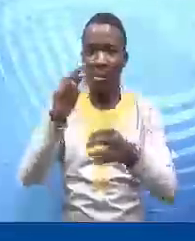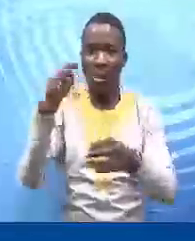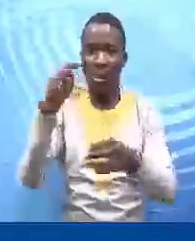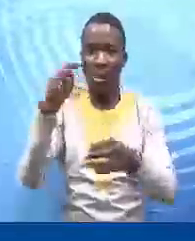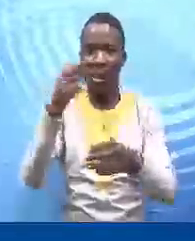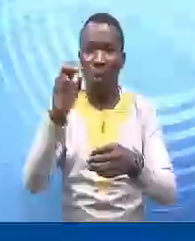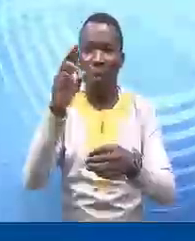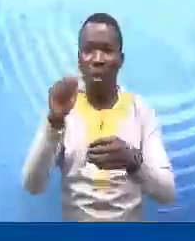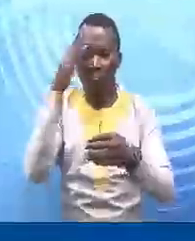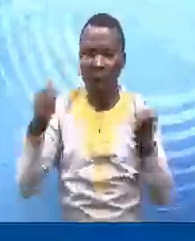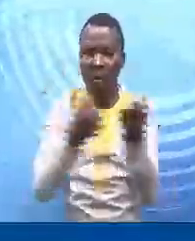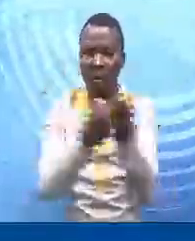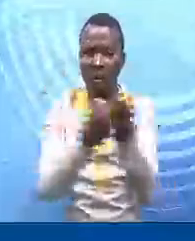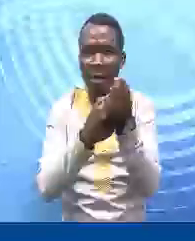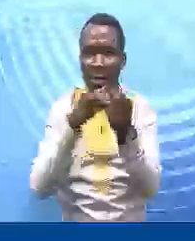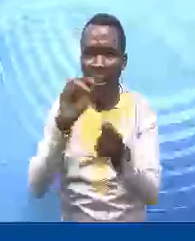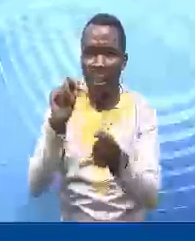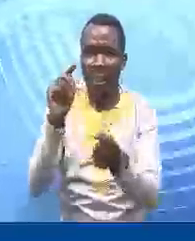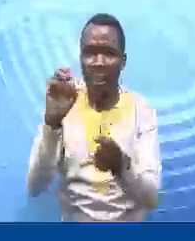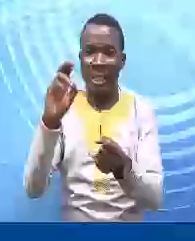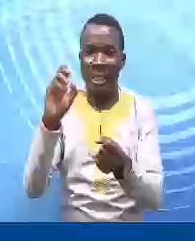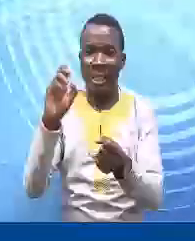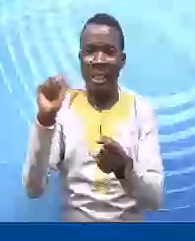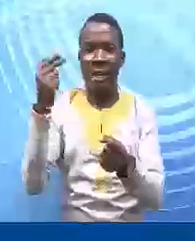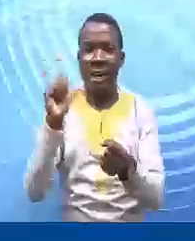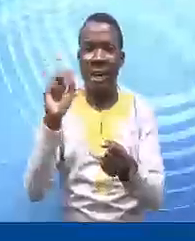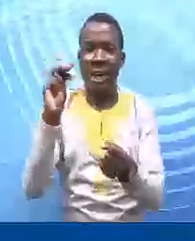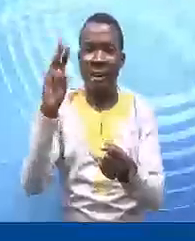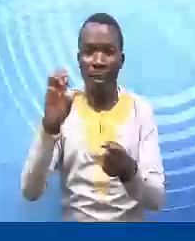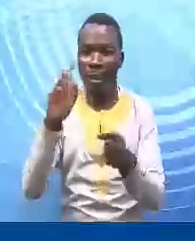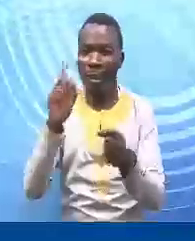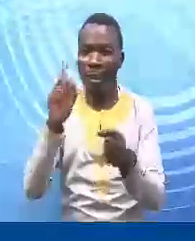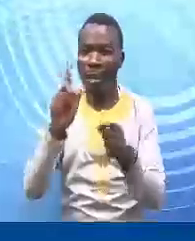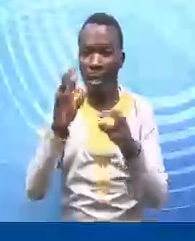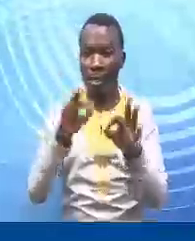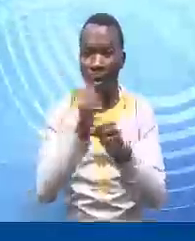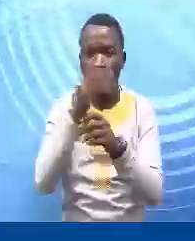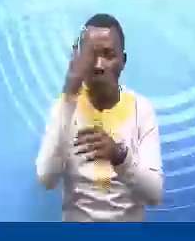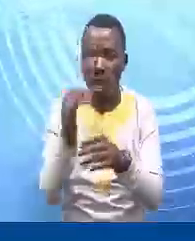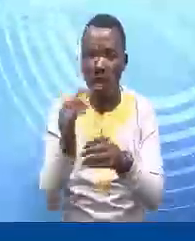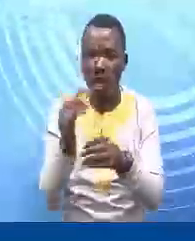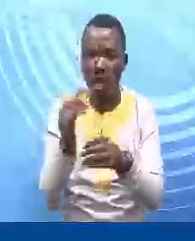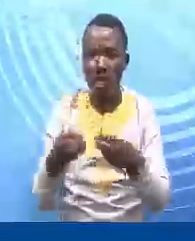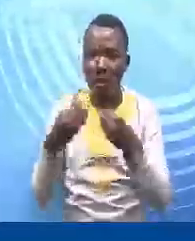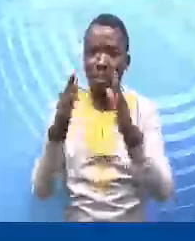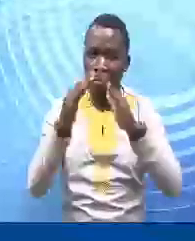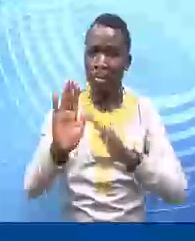mwashyigikira abantu b'interahamwe uyo ntacyo yakoze ni ukubera iki nimumuhe umutwe nibamuhe